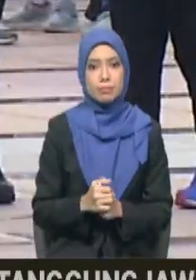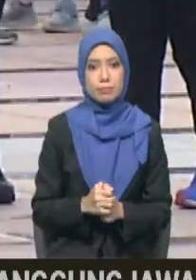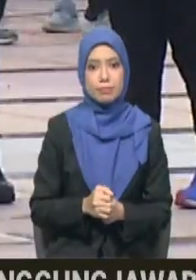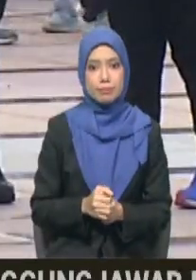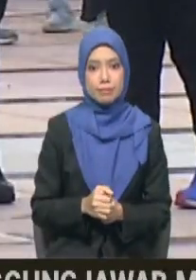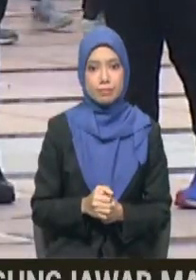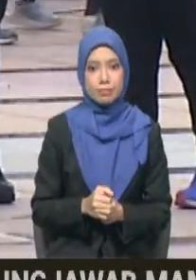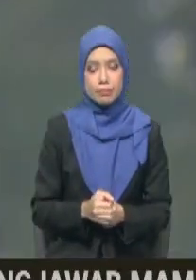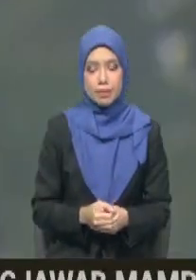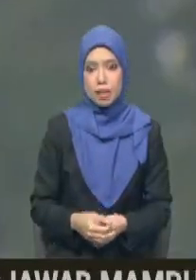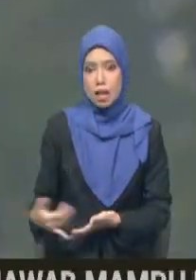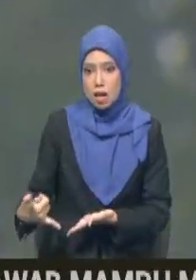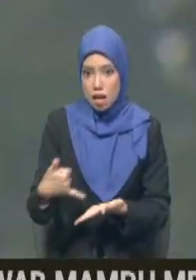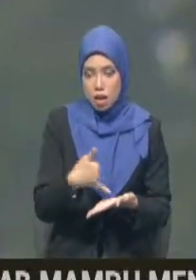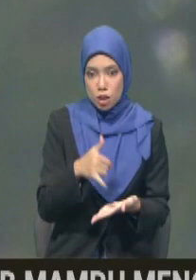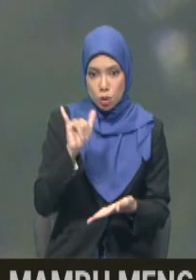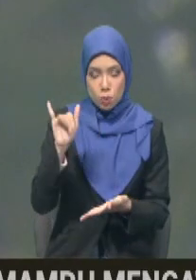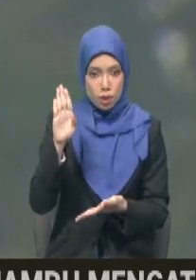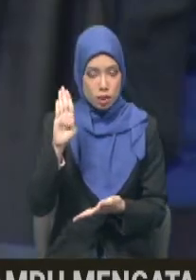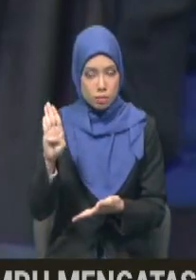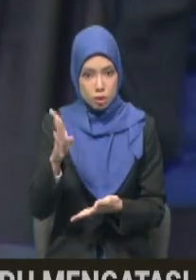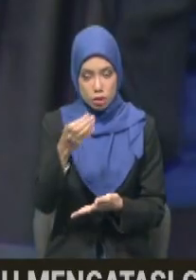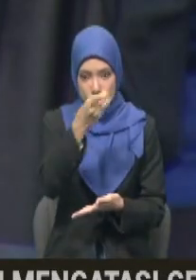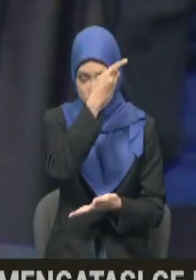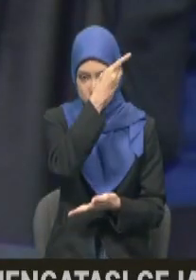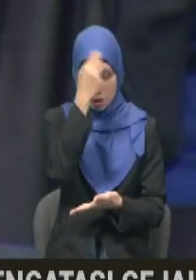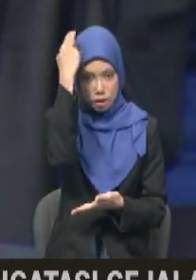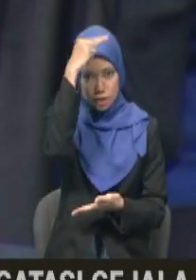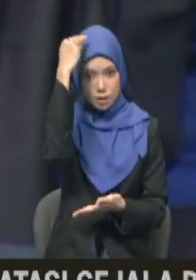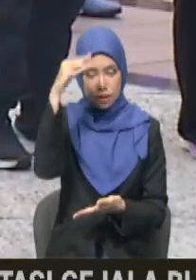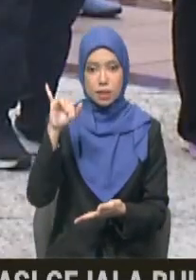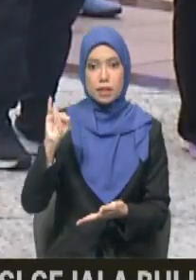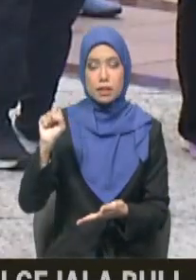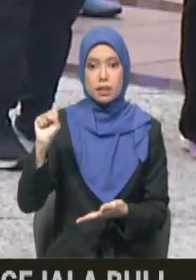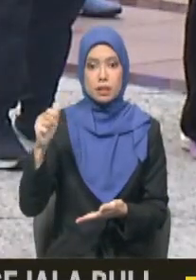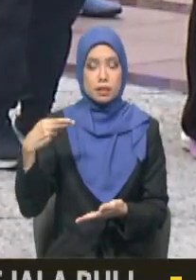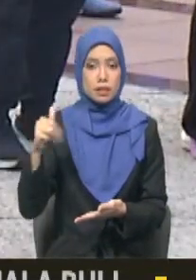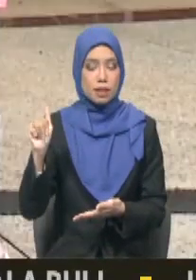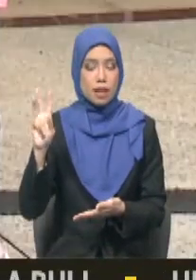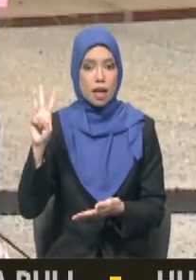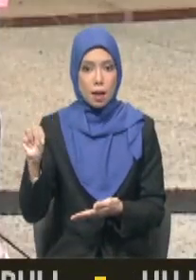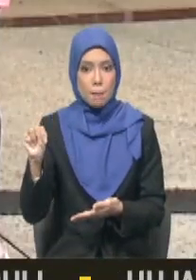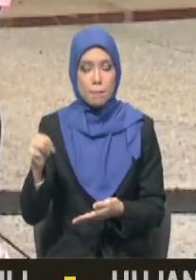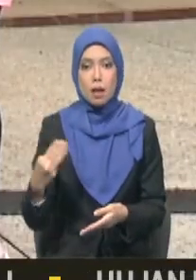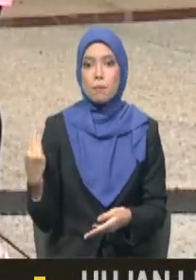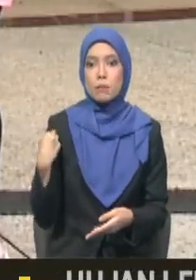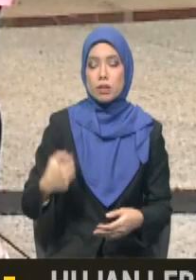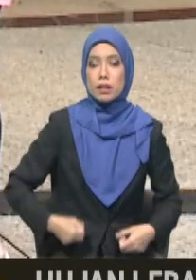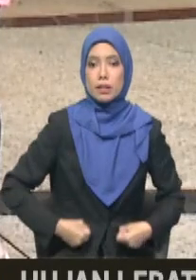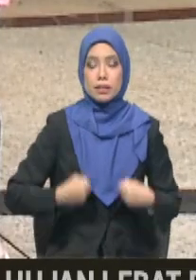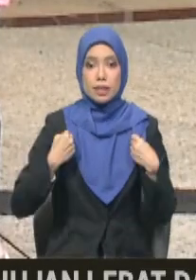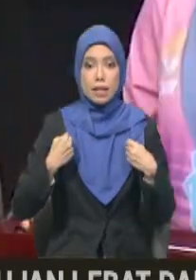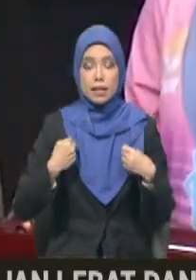Garden hadir yang berhormat Datuk Seri Setia Dr Awang Haji Mohamad hisam bin Haji jaafar menteri kesihatan dan yang